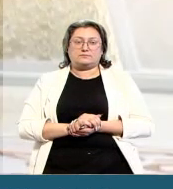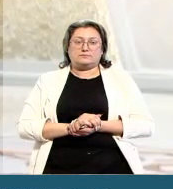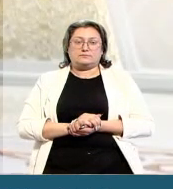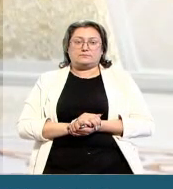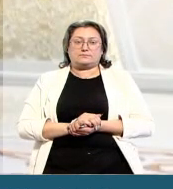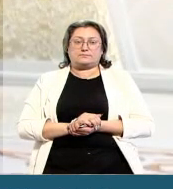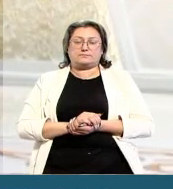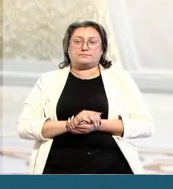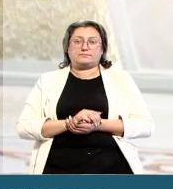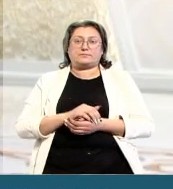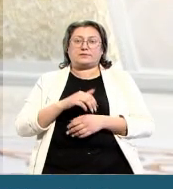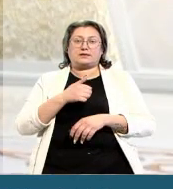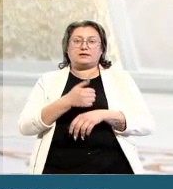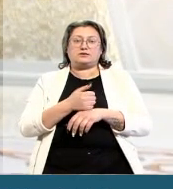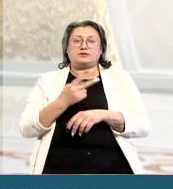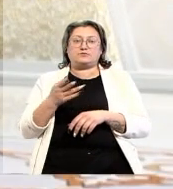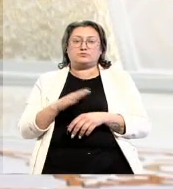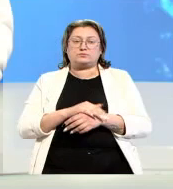тұрғыдан серіктес елдерміз.